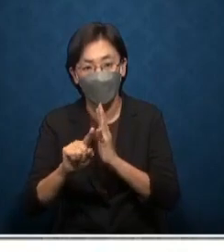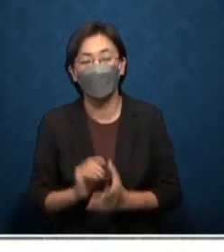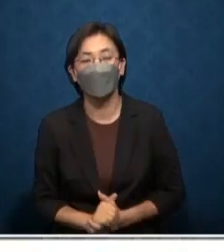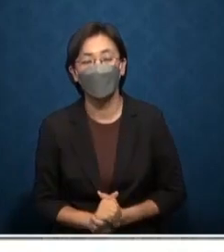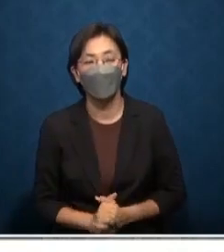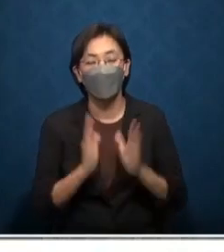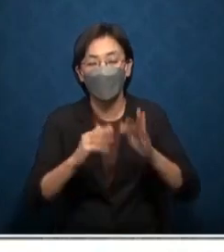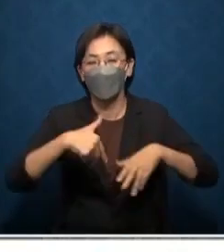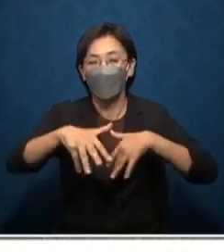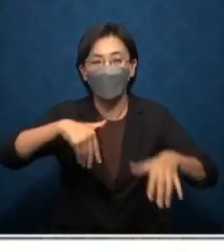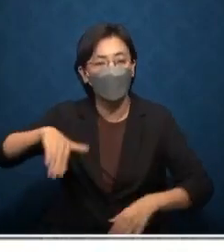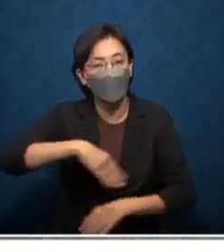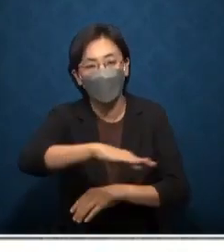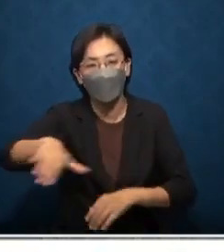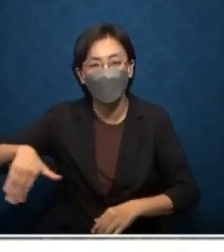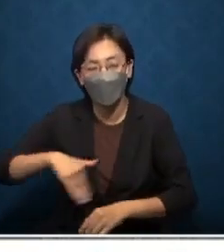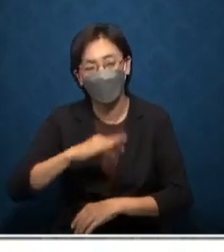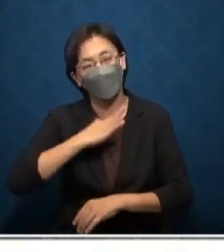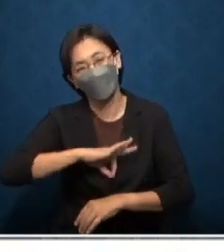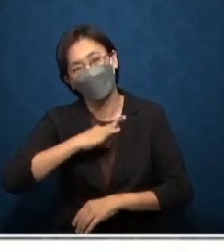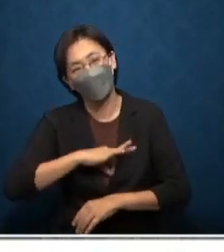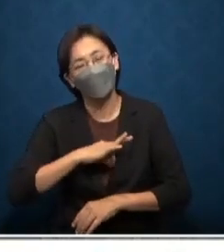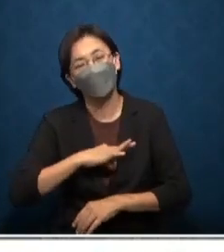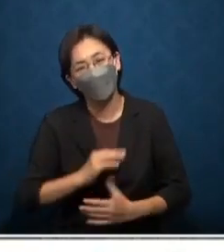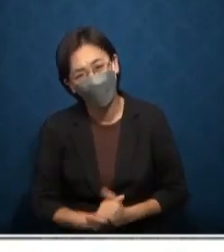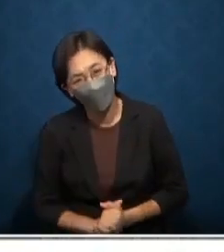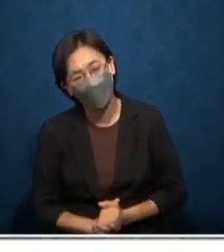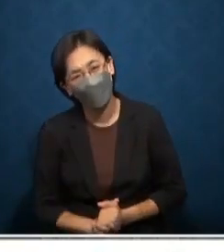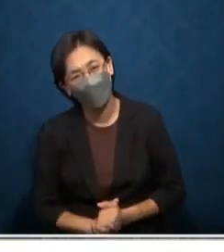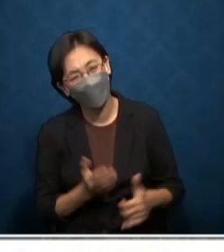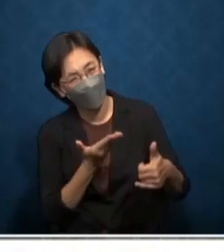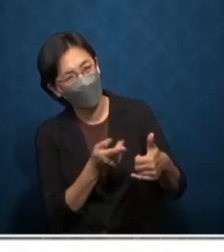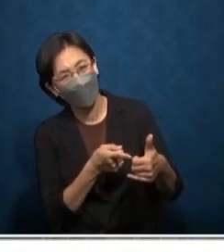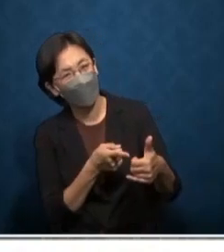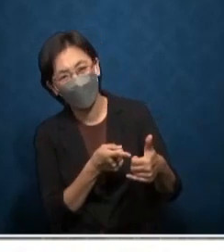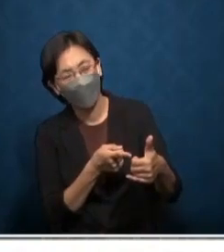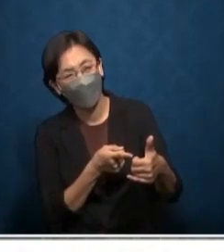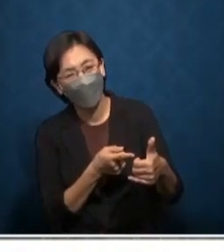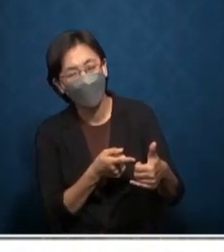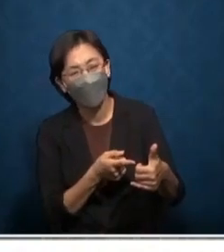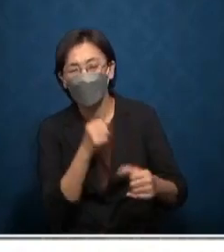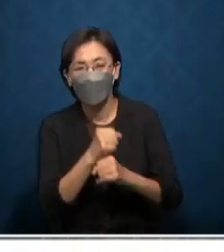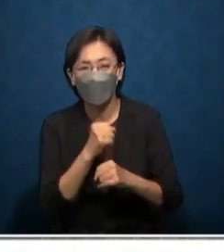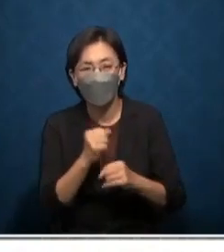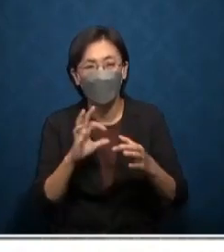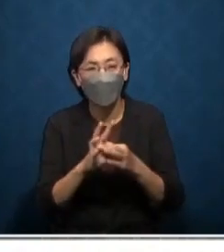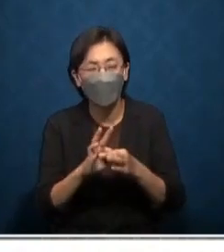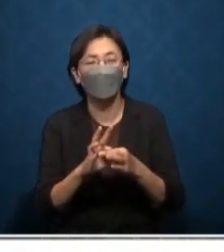คนทั่วๆไป ก็อาจจะมองว่าอีกคนที่ไม่เคยอยู่ในกระบวนการยุตตทำ